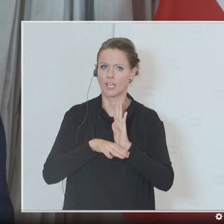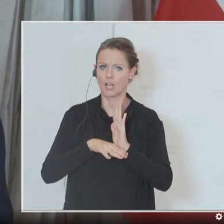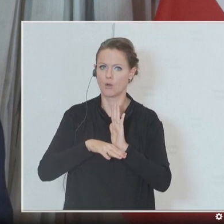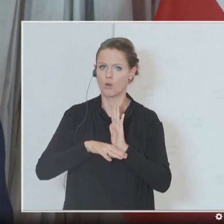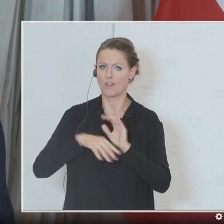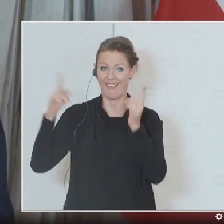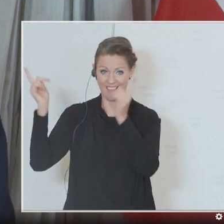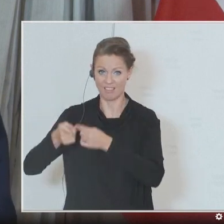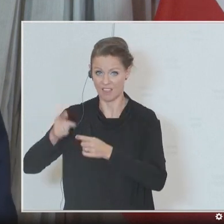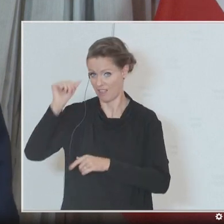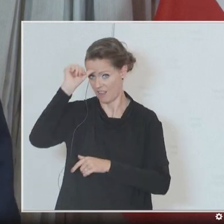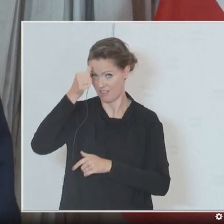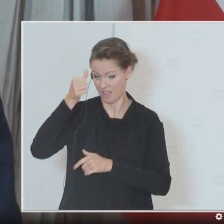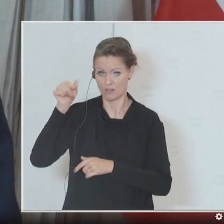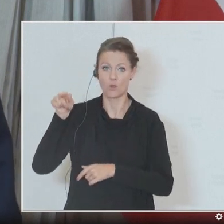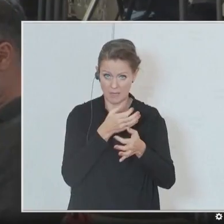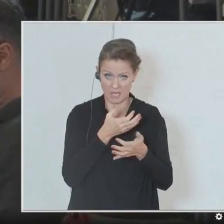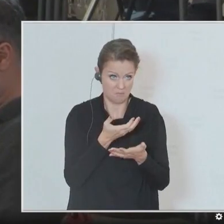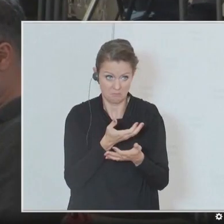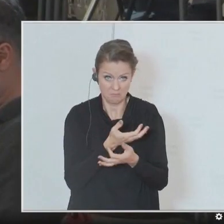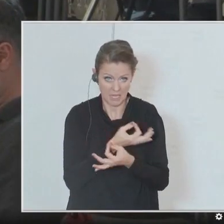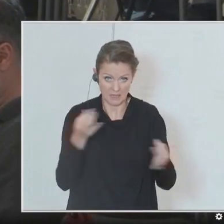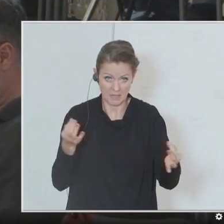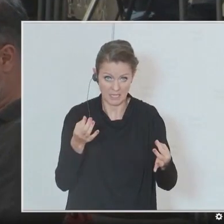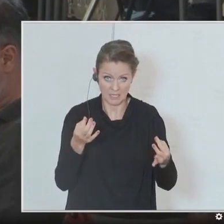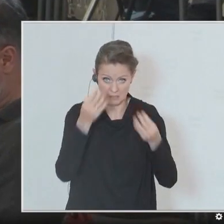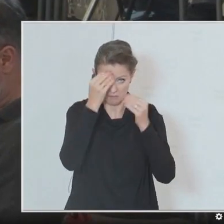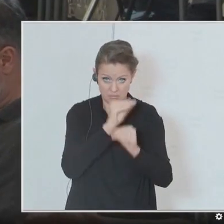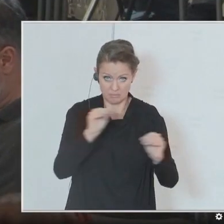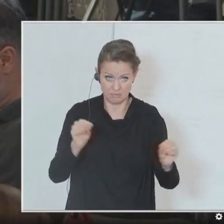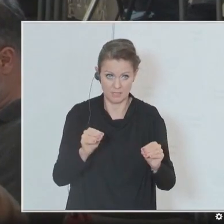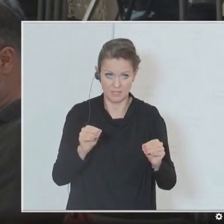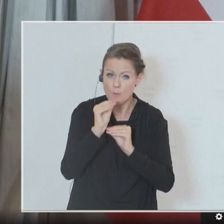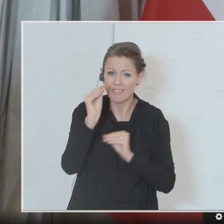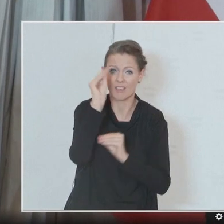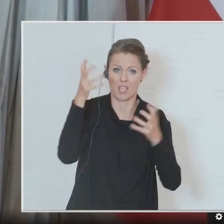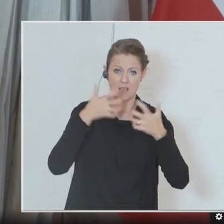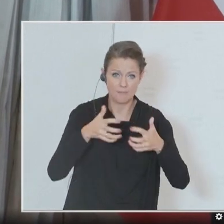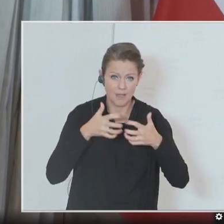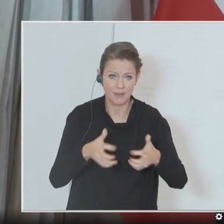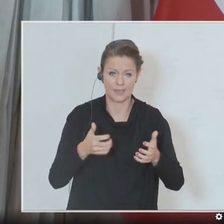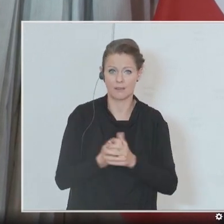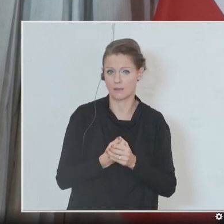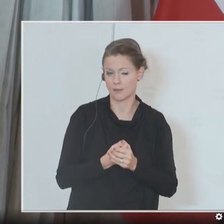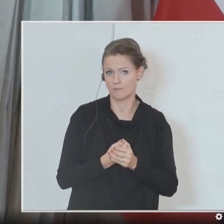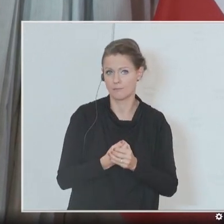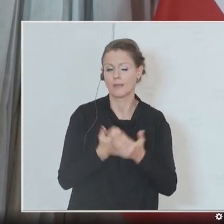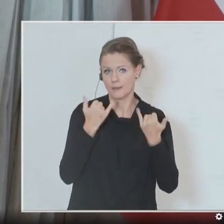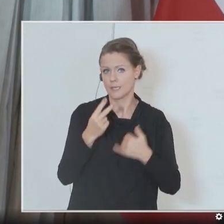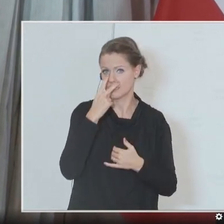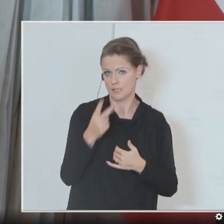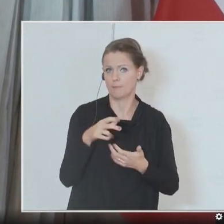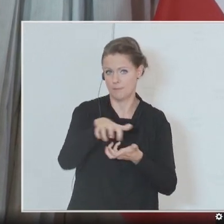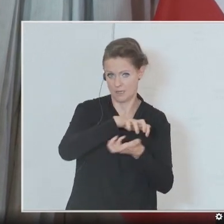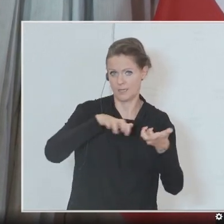impedire l'ingresso di migranti legali diretti verso la Germania. Come sottolineato dal cancelliere austriaco Karl